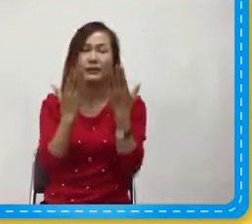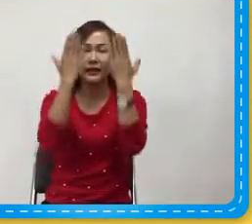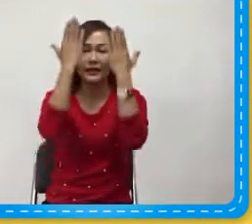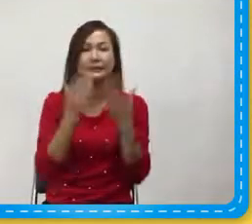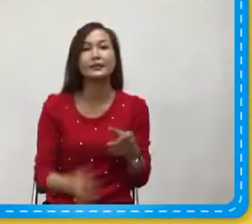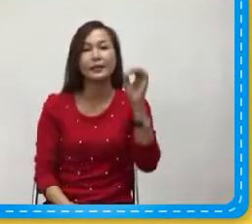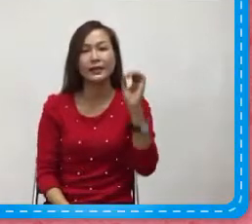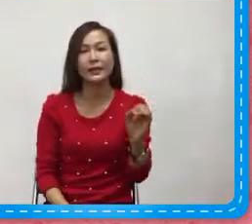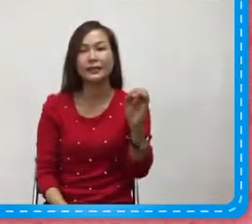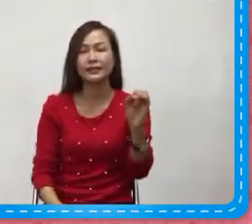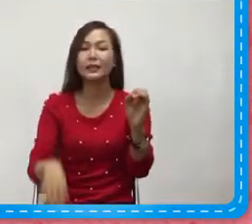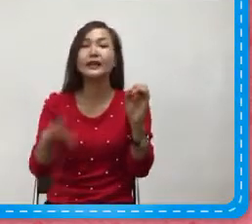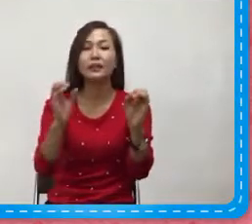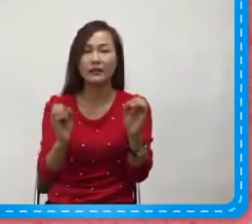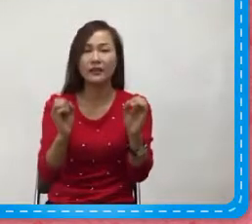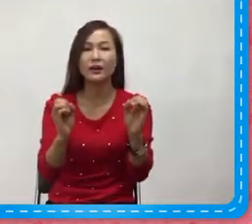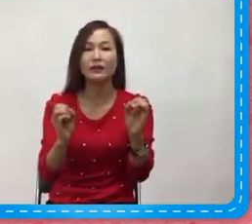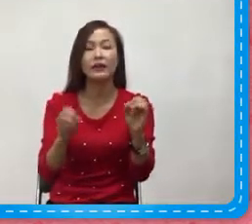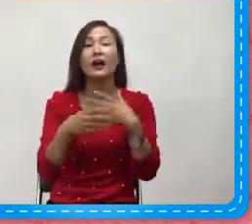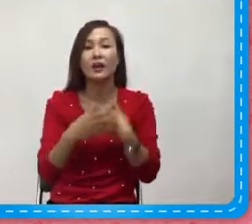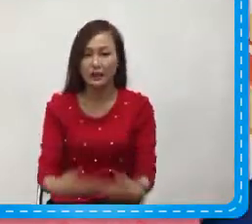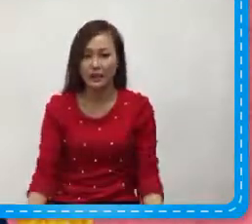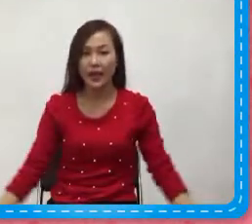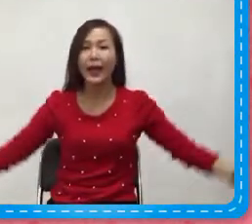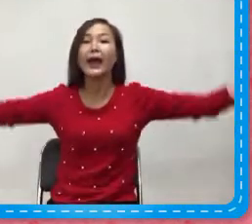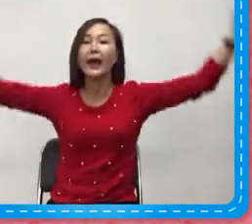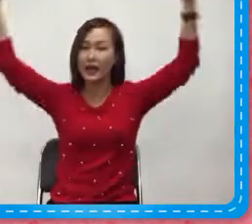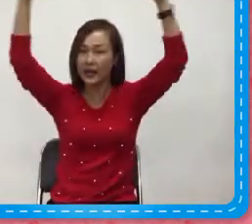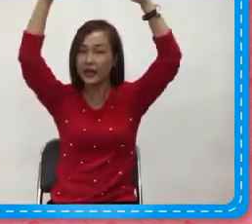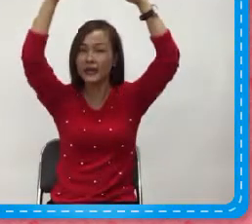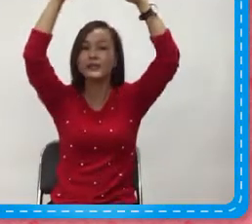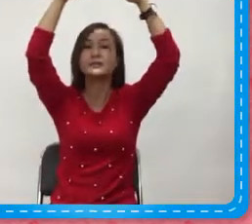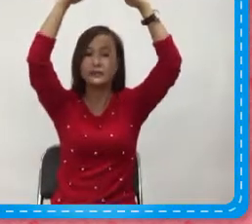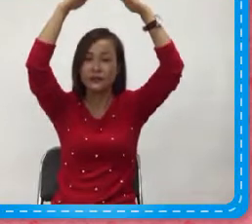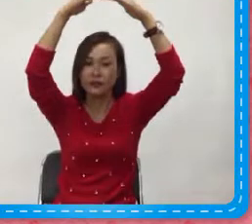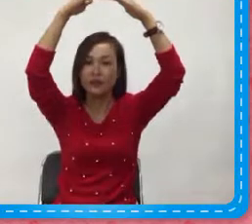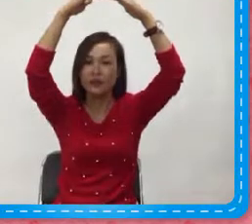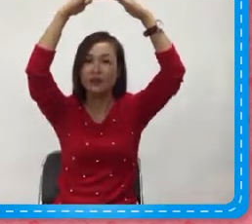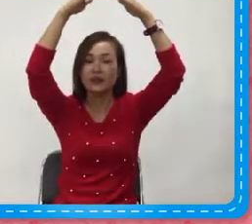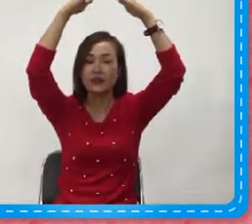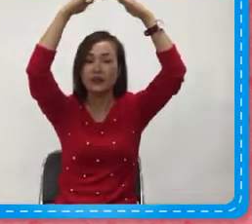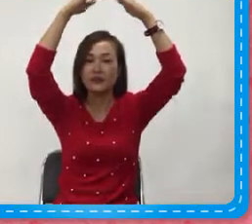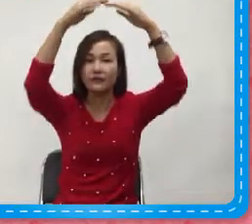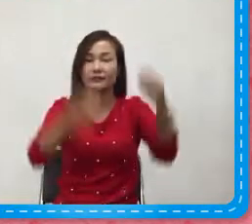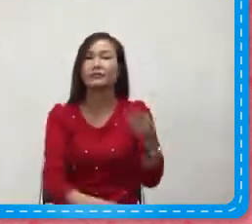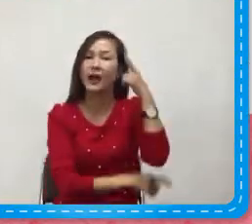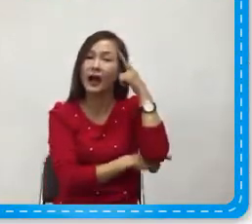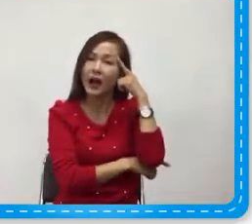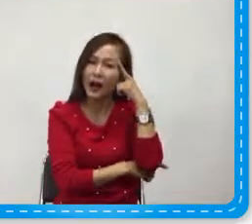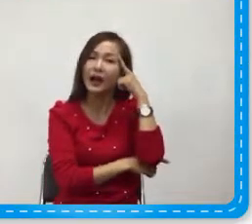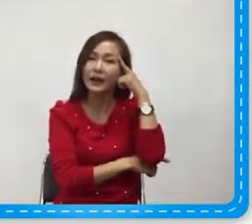모양이야 둥근 모양이니 응 둥근 모양이야